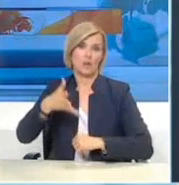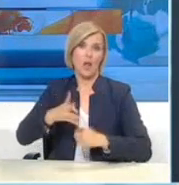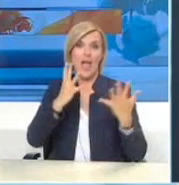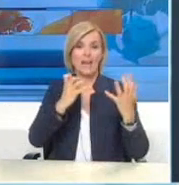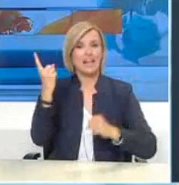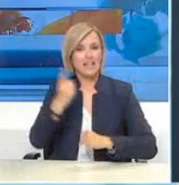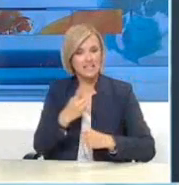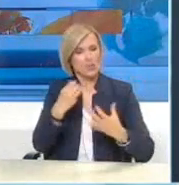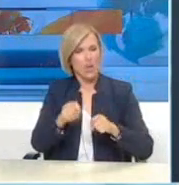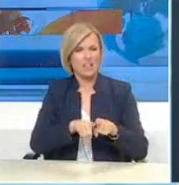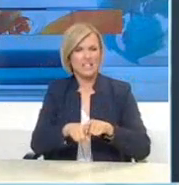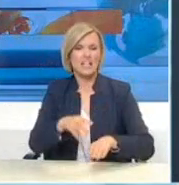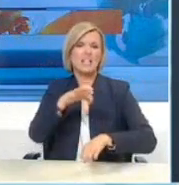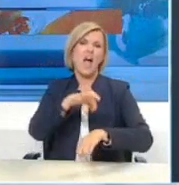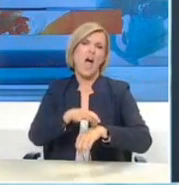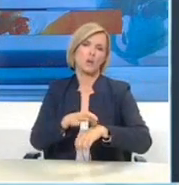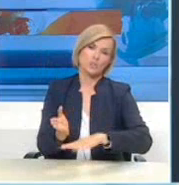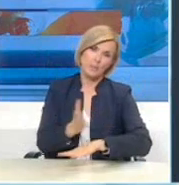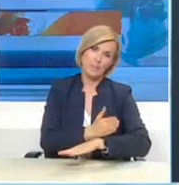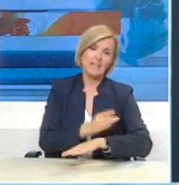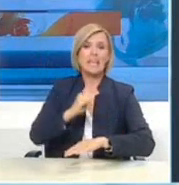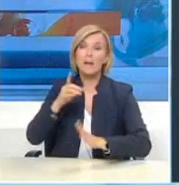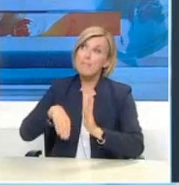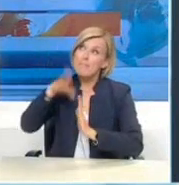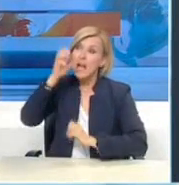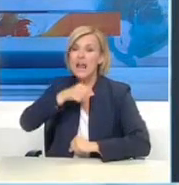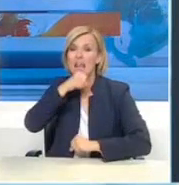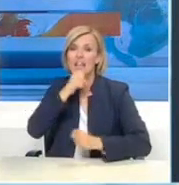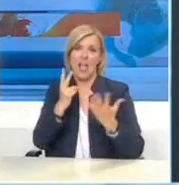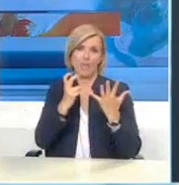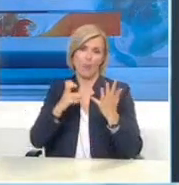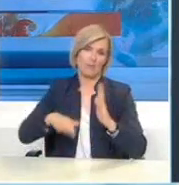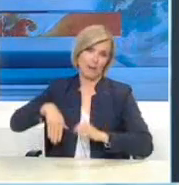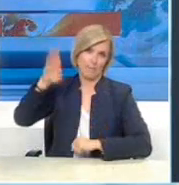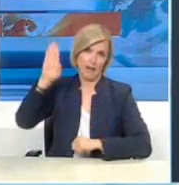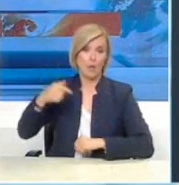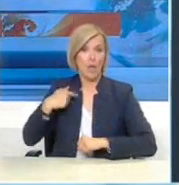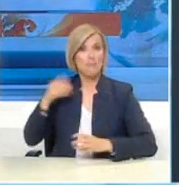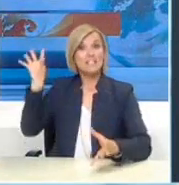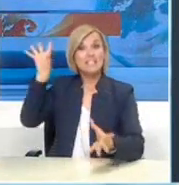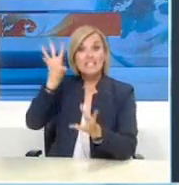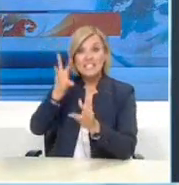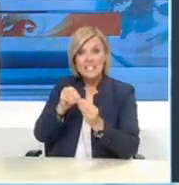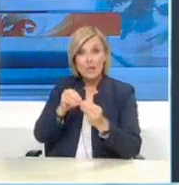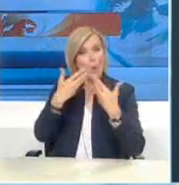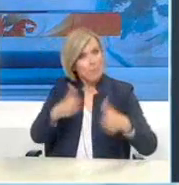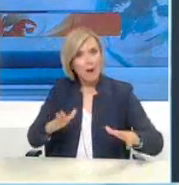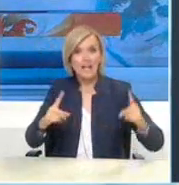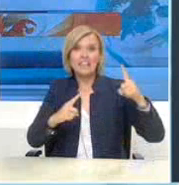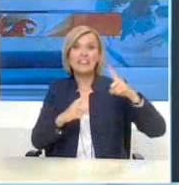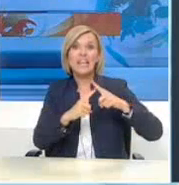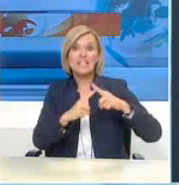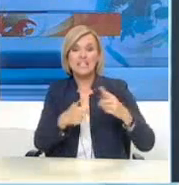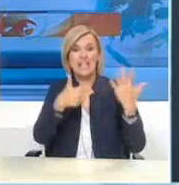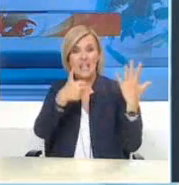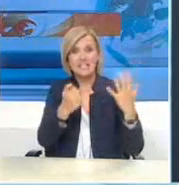είχε κάποιο υποκείμενο νόσημα ή και ηλικία 70 ετών και άνω. Έχουν συνολικά ελεγχθεί 63.087 κλινικά